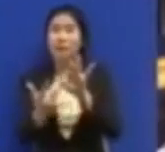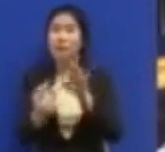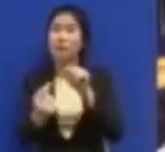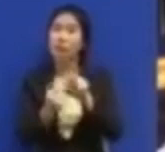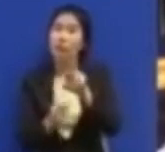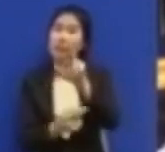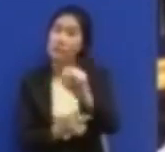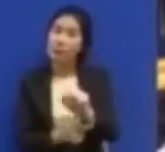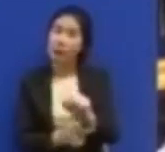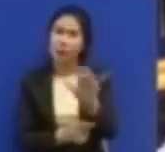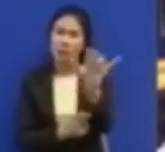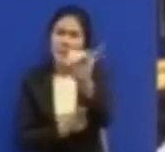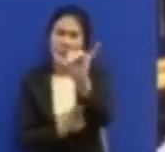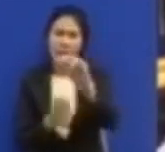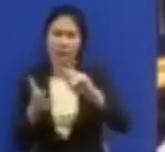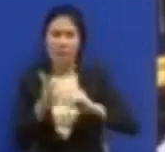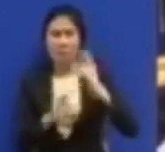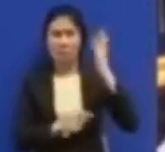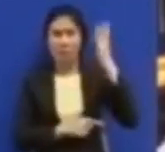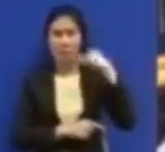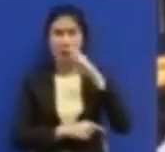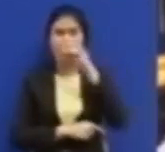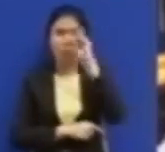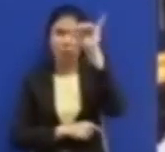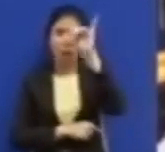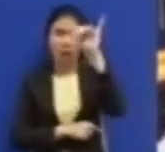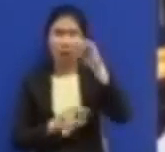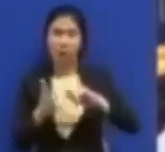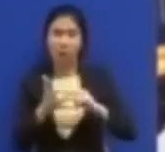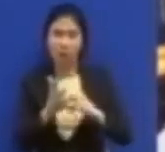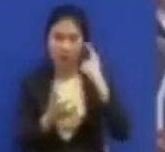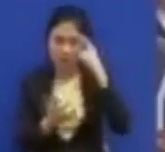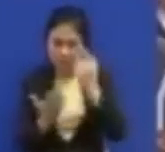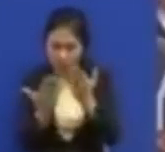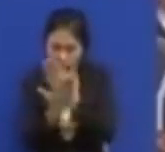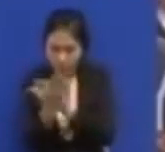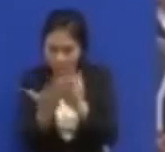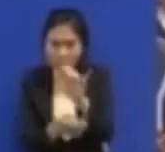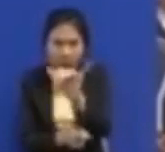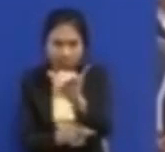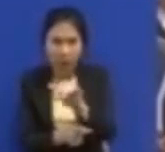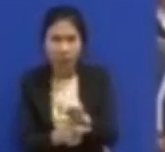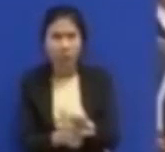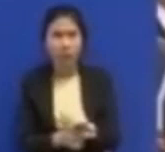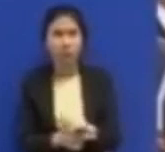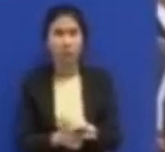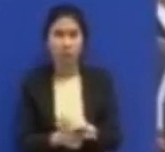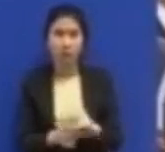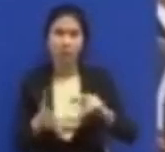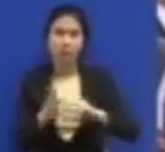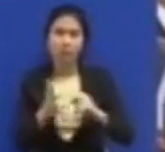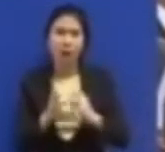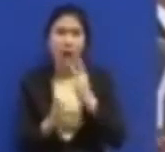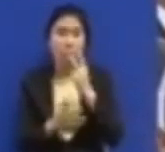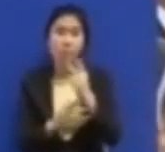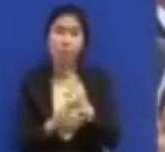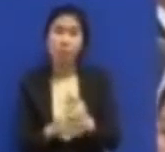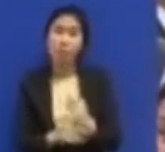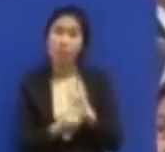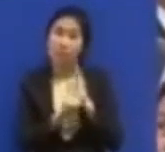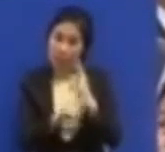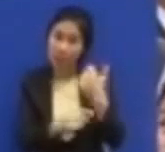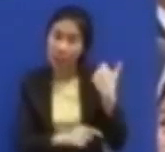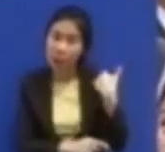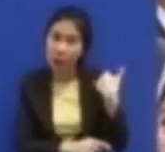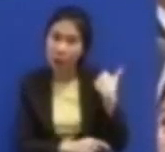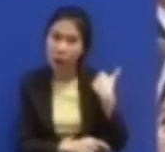ท่านยังไม่ได้ยกขึ้นมายังไม่ได้ปรึกษายังไม่ให้พิจารณามันเข้าตามข้อนี้ไหมครับท่านประธานโปร